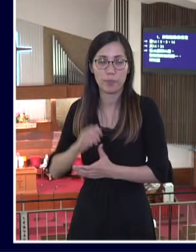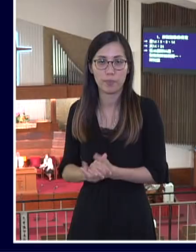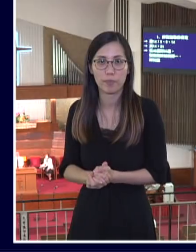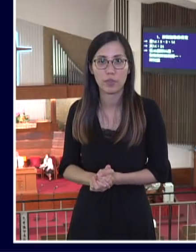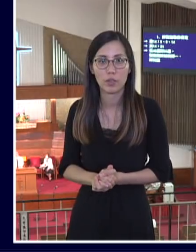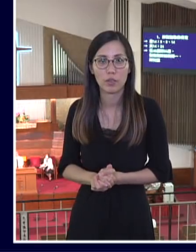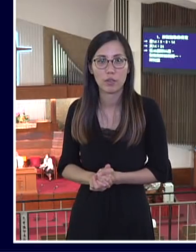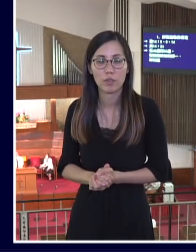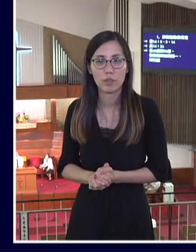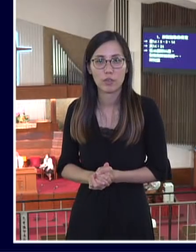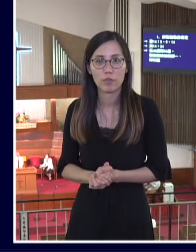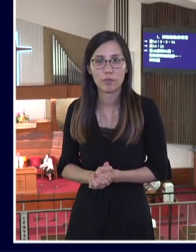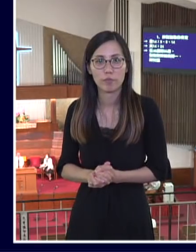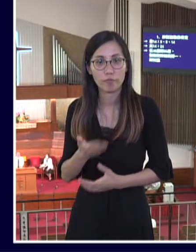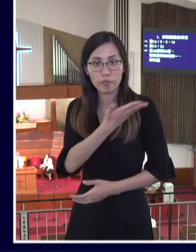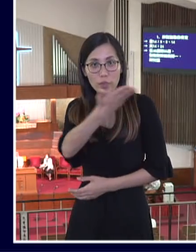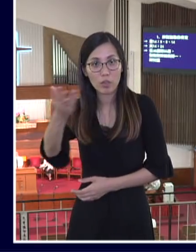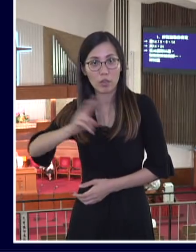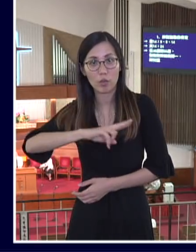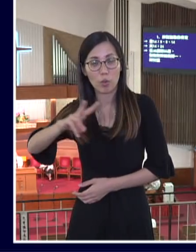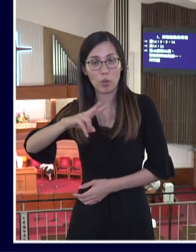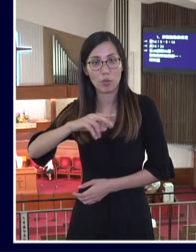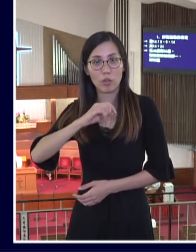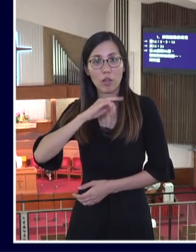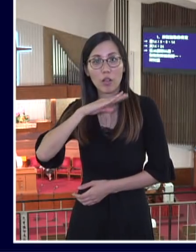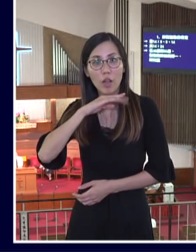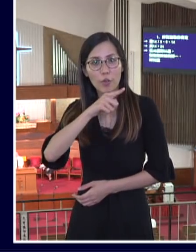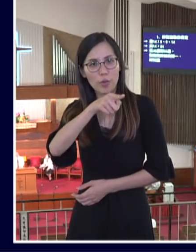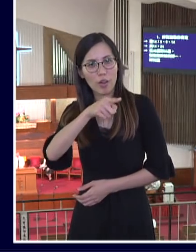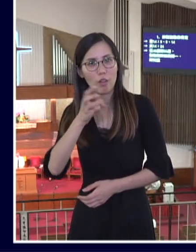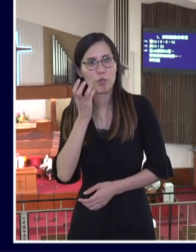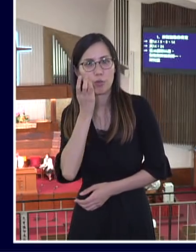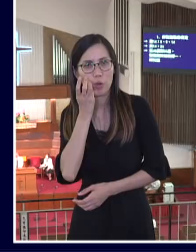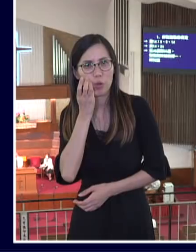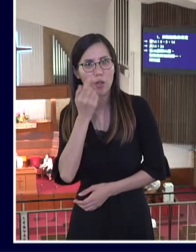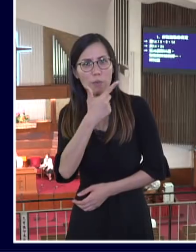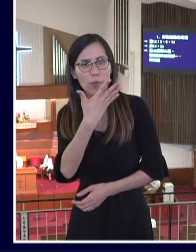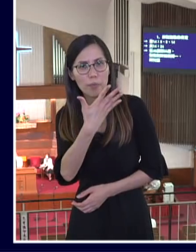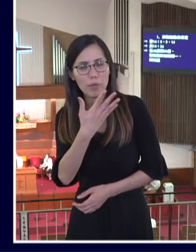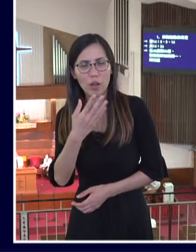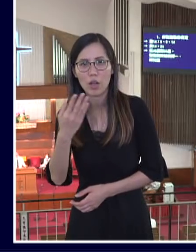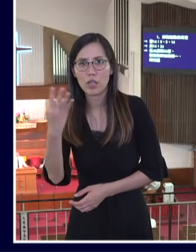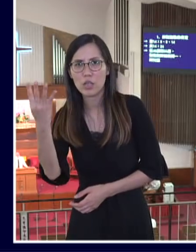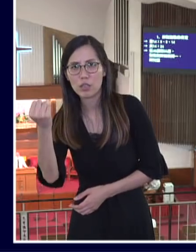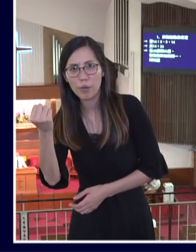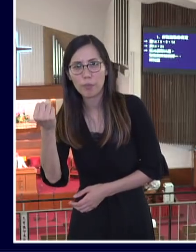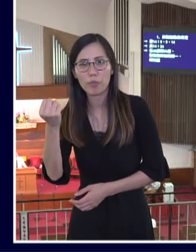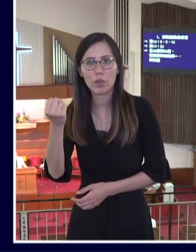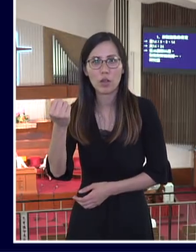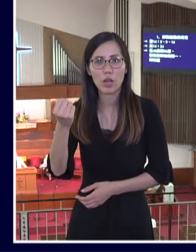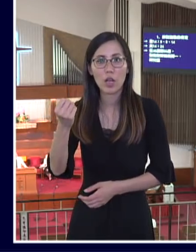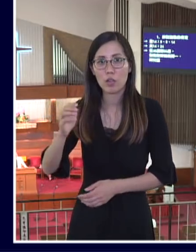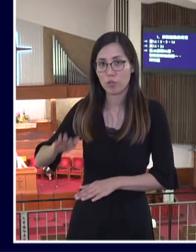你系85岁好，系40岁好，或者你任何的年纪，我想跟弟兄姊妹分享你的人生什么阶段